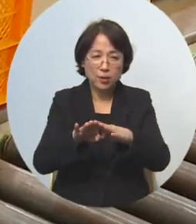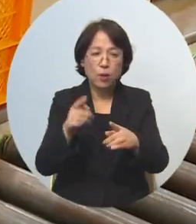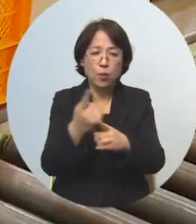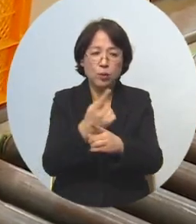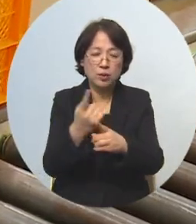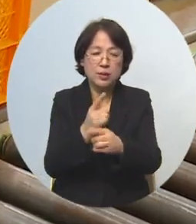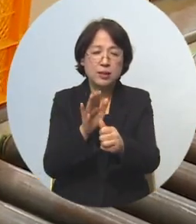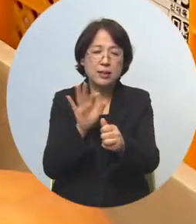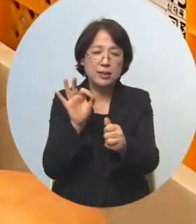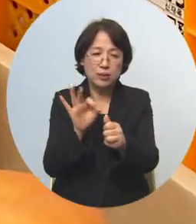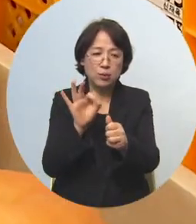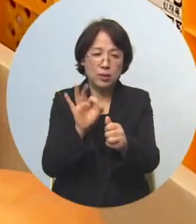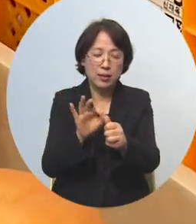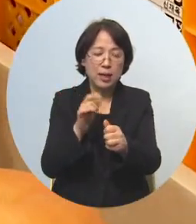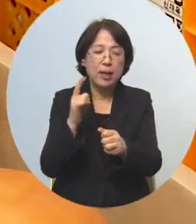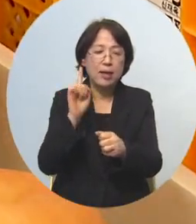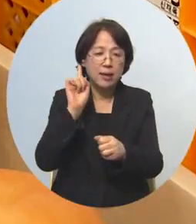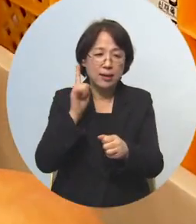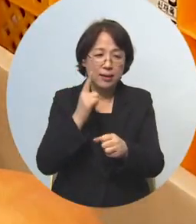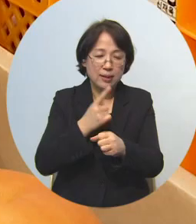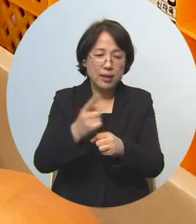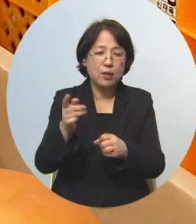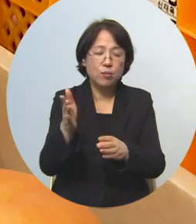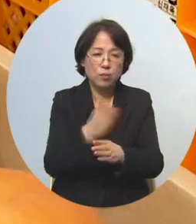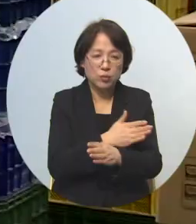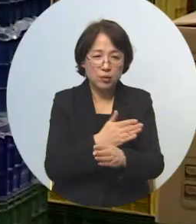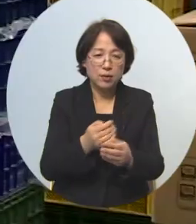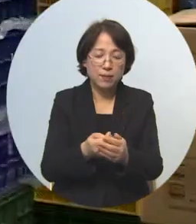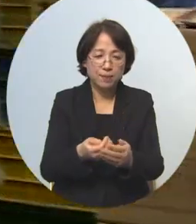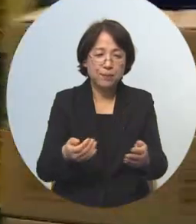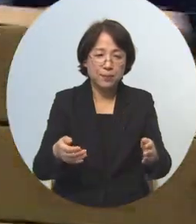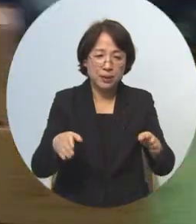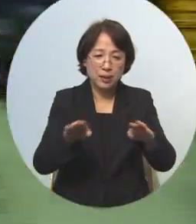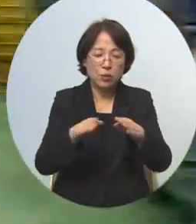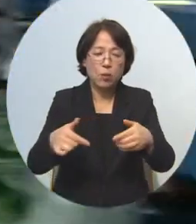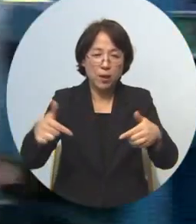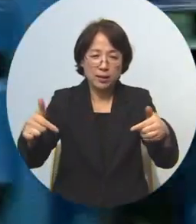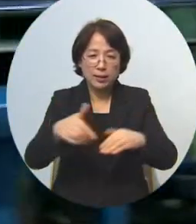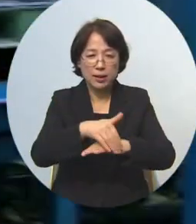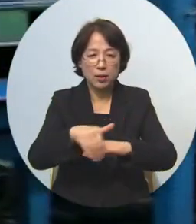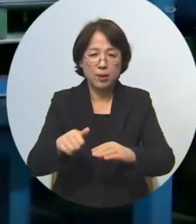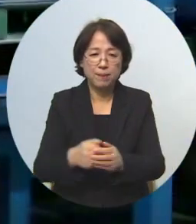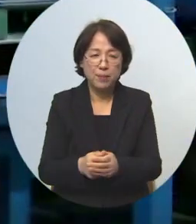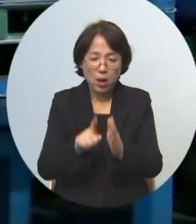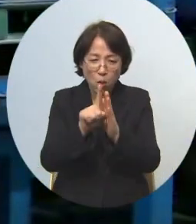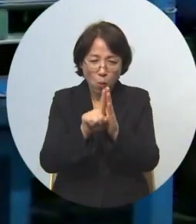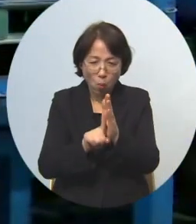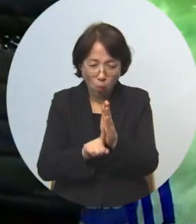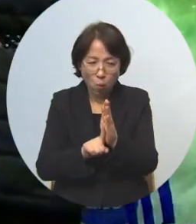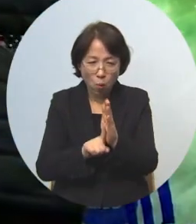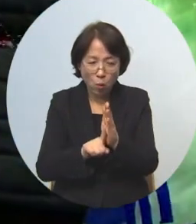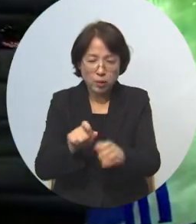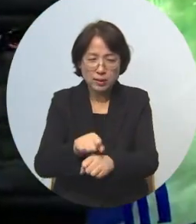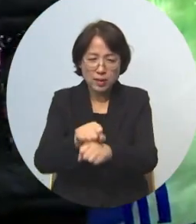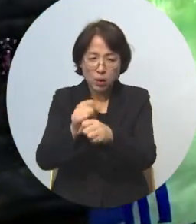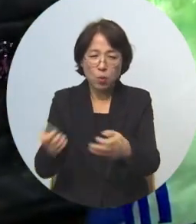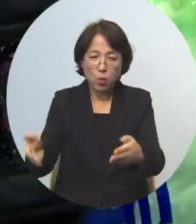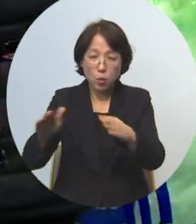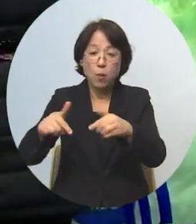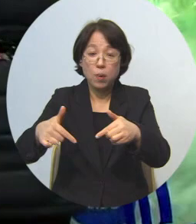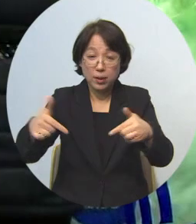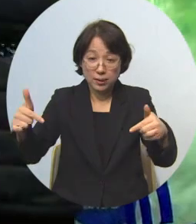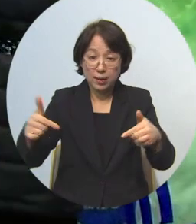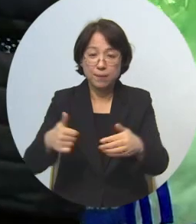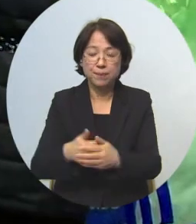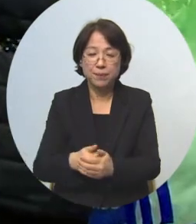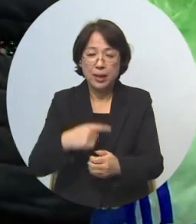지원 개소를 더 확대할 방침입니다 여기에 저원 저장 시설까지 확충해 사과 거점 산지유통센터